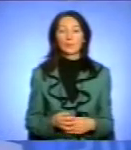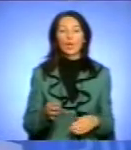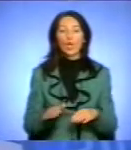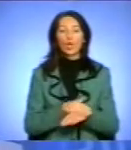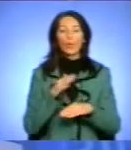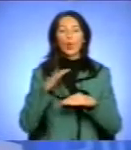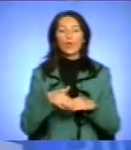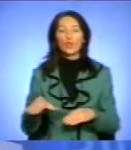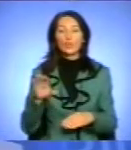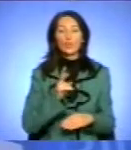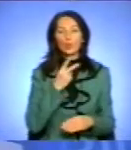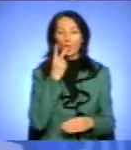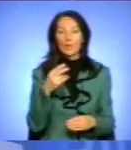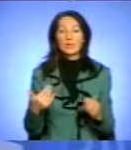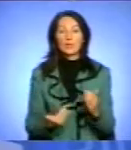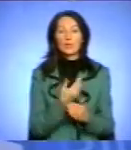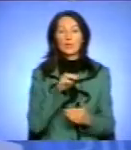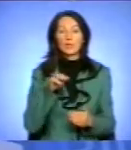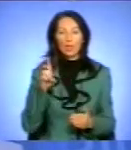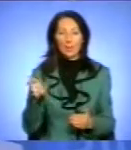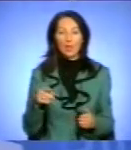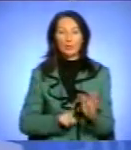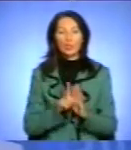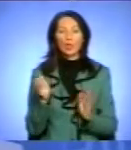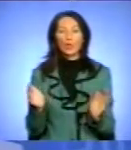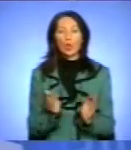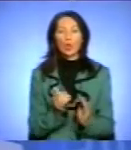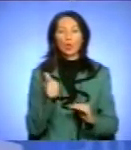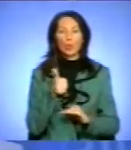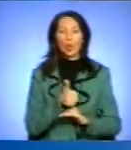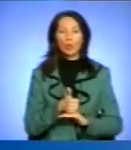Доброго вечора усім, хто дивиться «Вісті ТТБ». Спочатку коротко про головне.